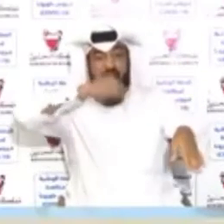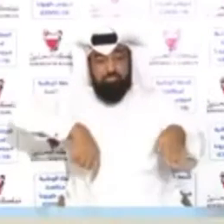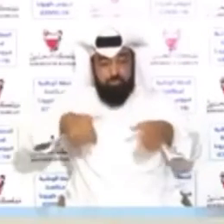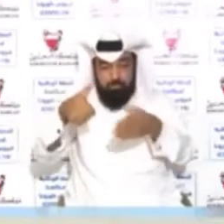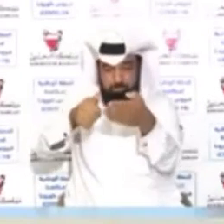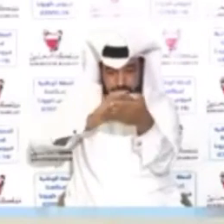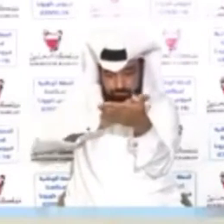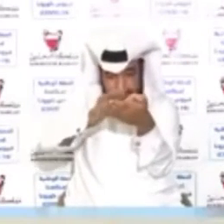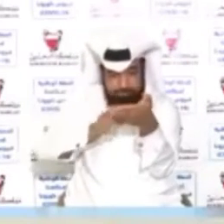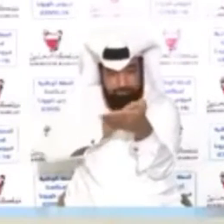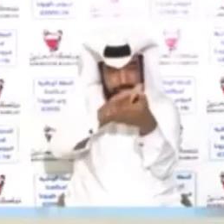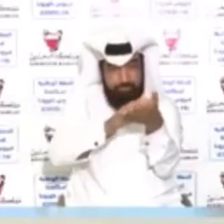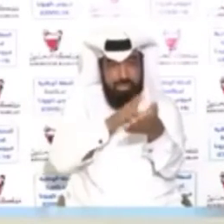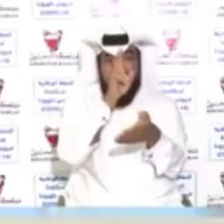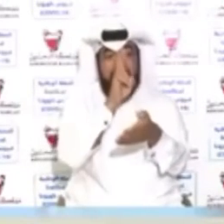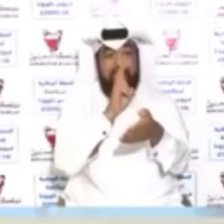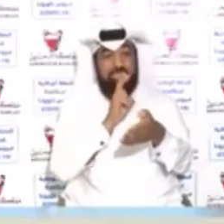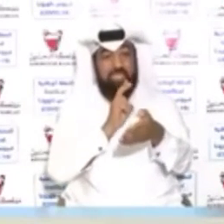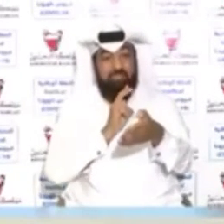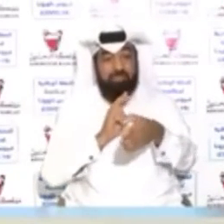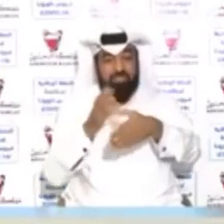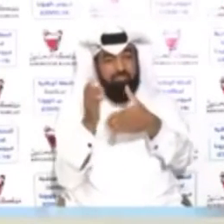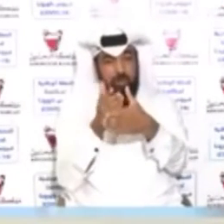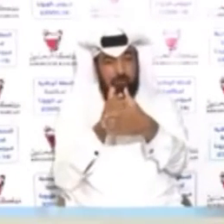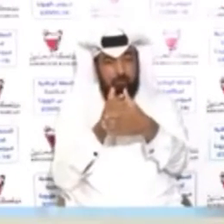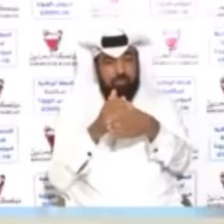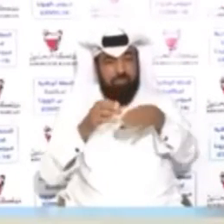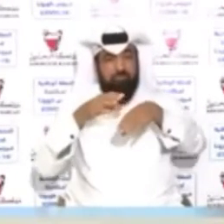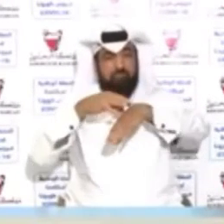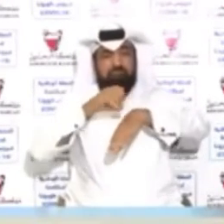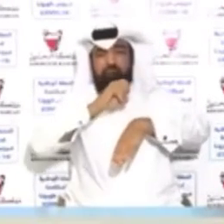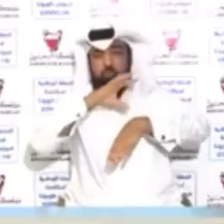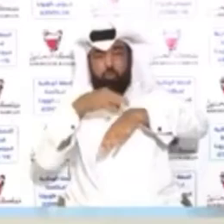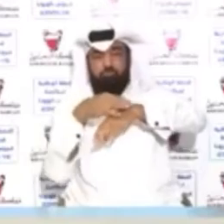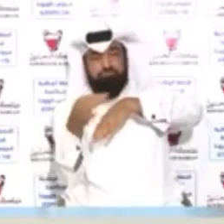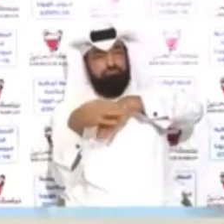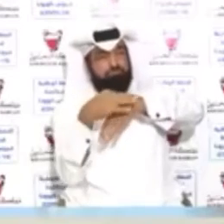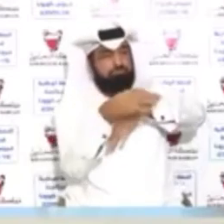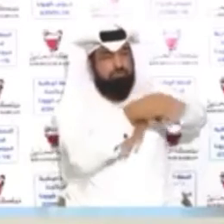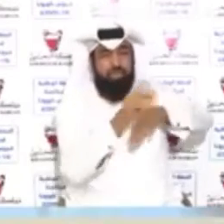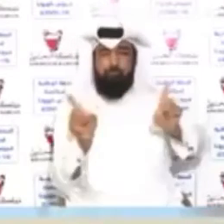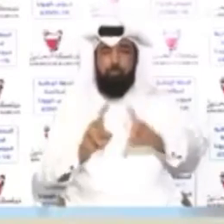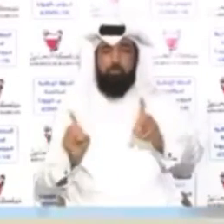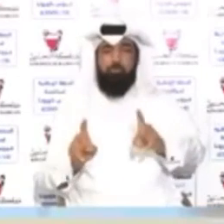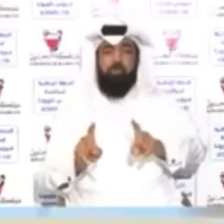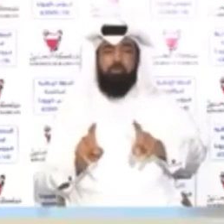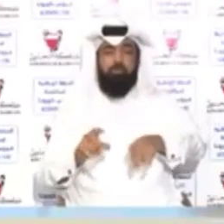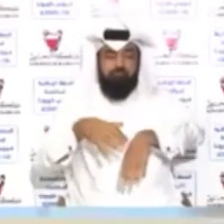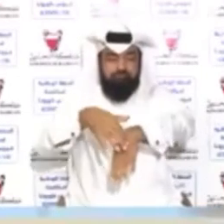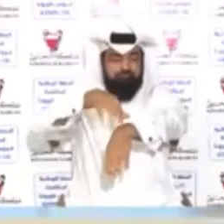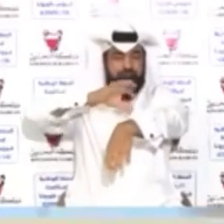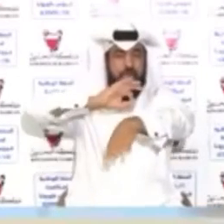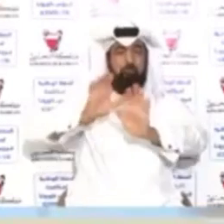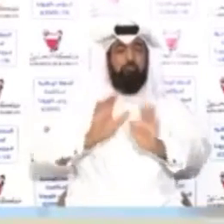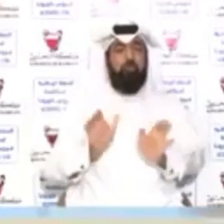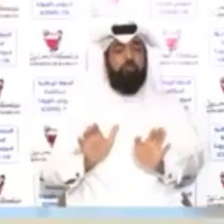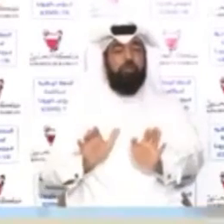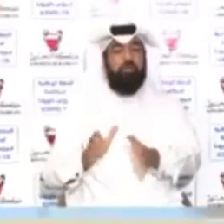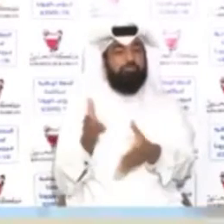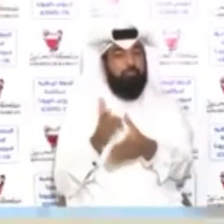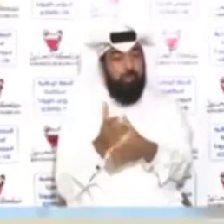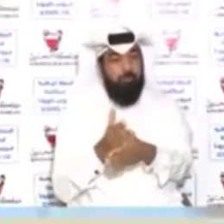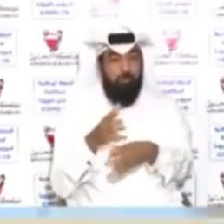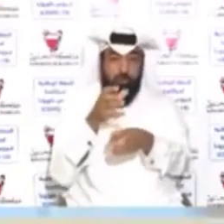طبعا، وعدم تخلطها بالمقتنيات الشخصية الأخرى. وهنا يعني يخلينا نأكد على أهمية